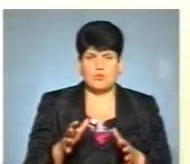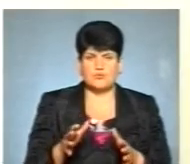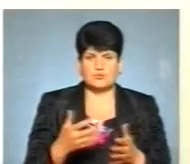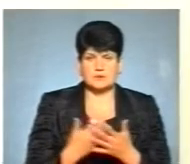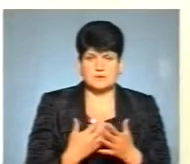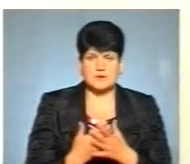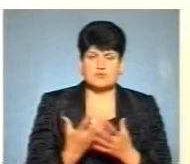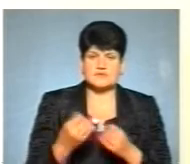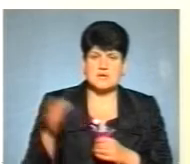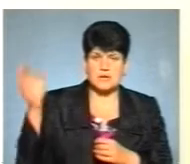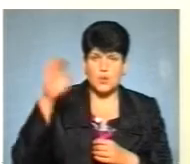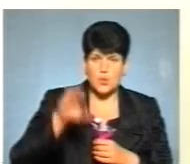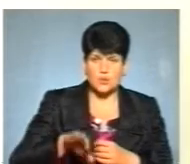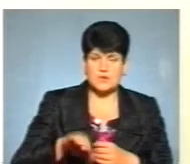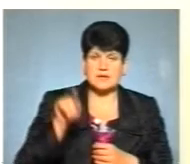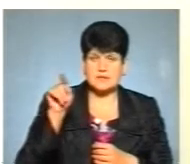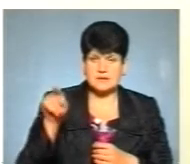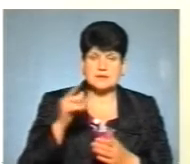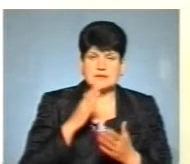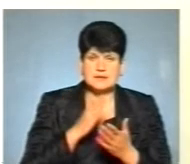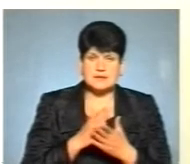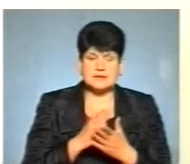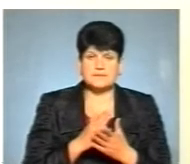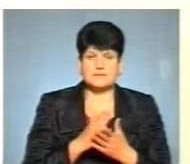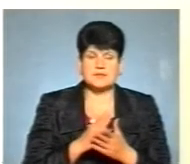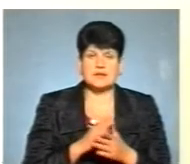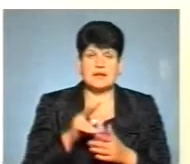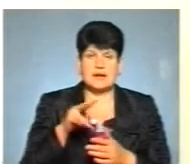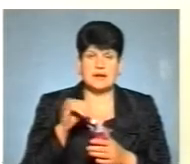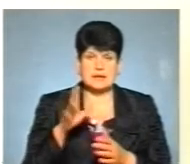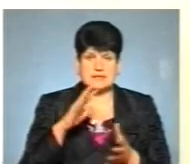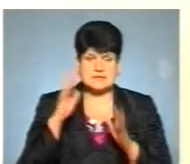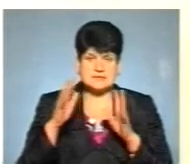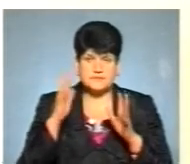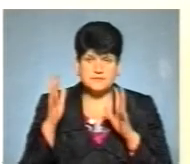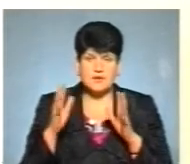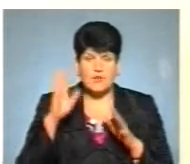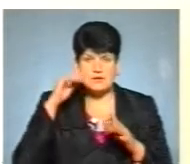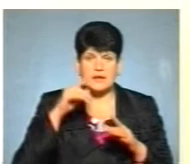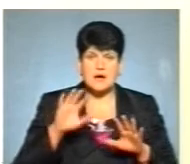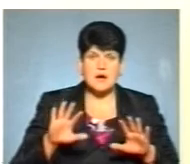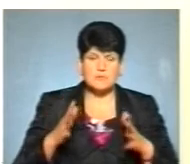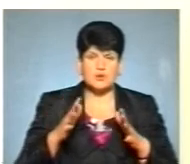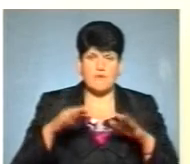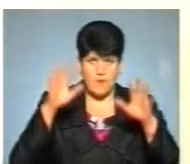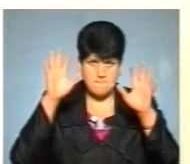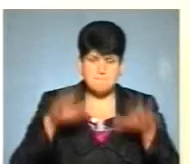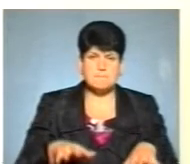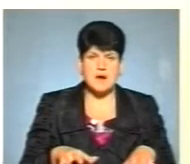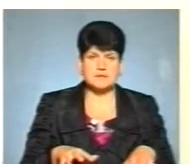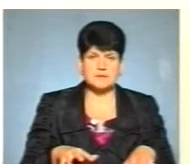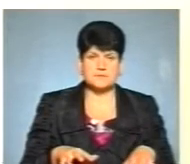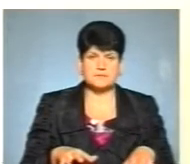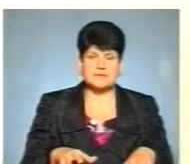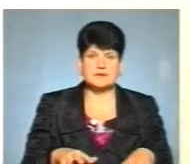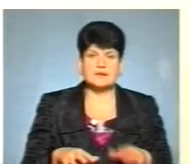взяти гору, і на ній ростуть заліснено все дерева. Вода, яка раптово падає, кажуть, що